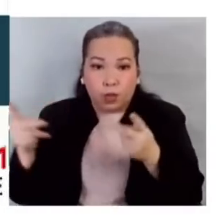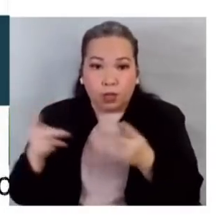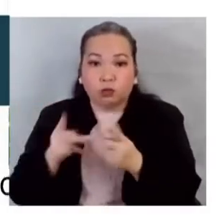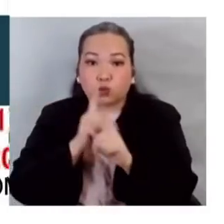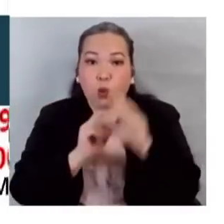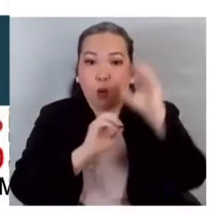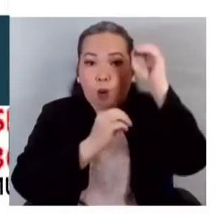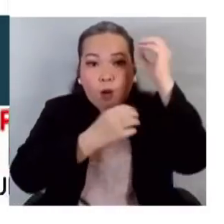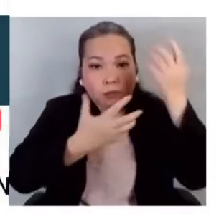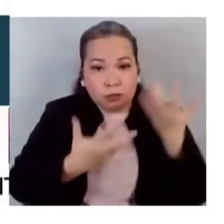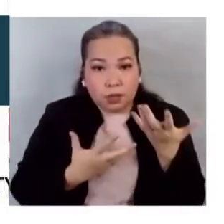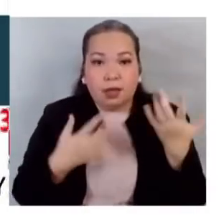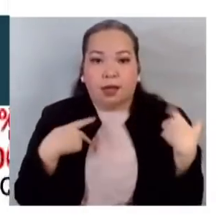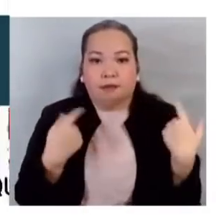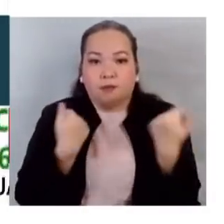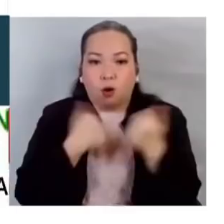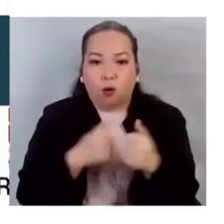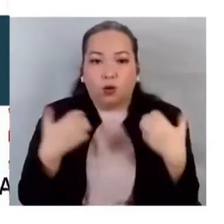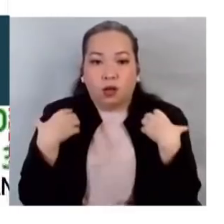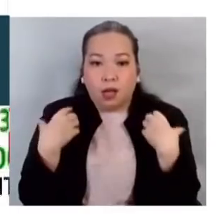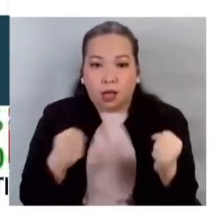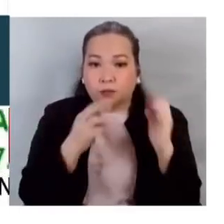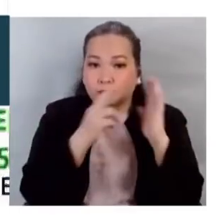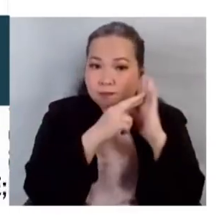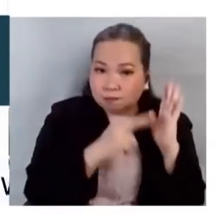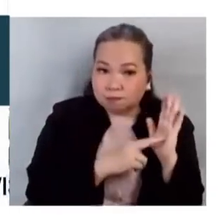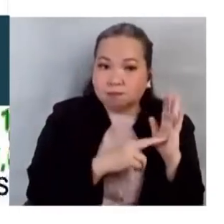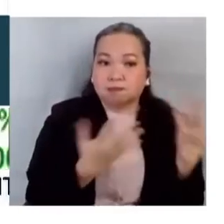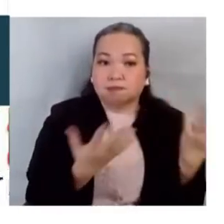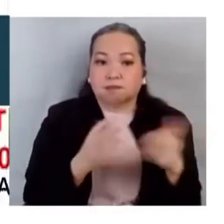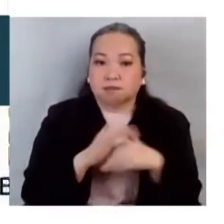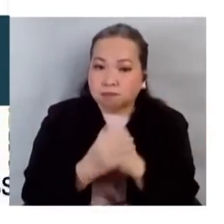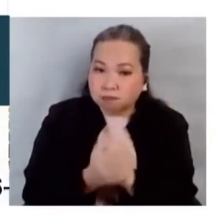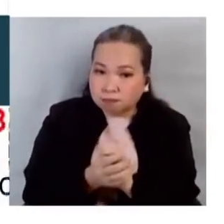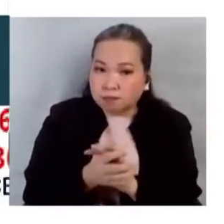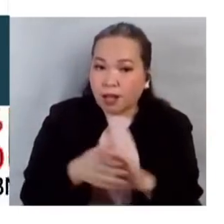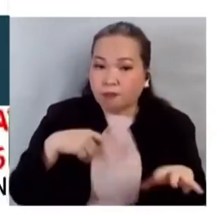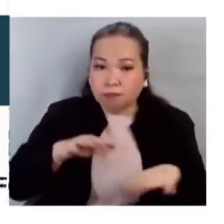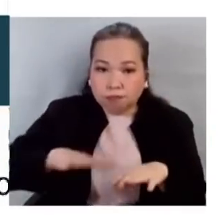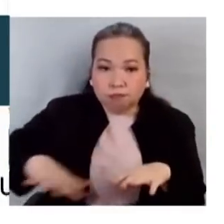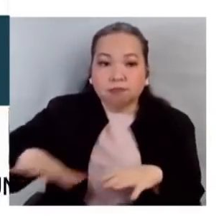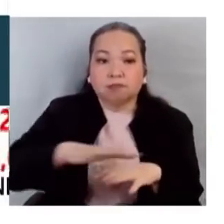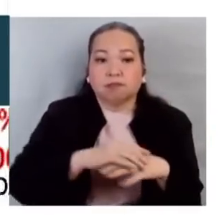yung minimum health protocols, galagaya ng mga mayroon silang washing area or